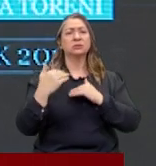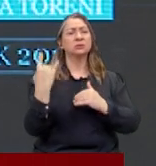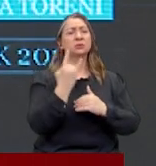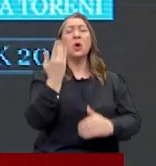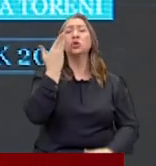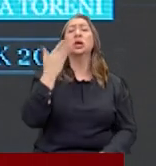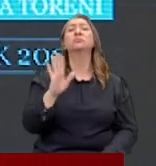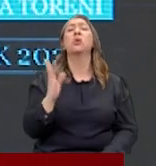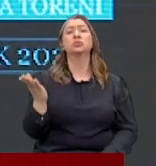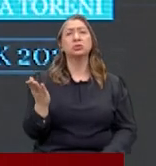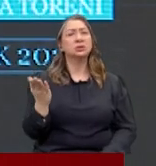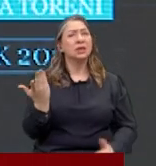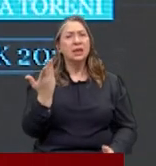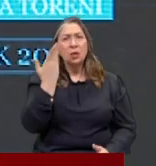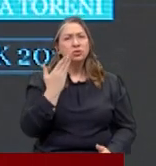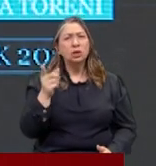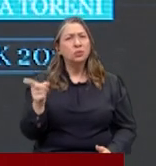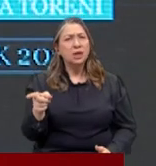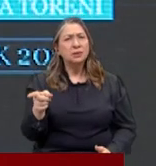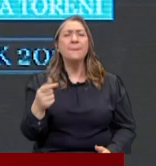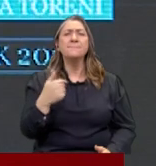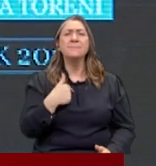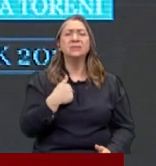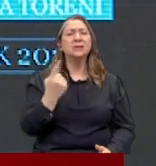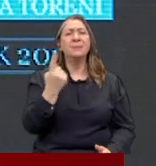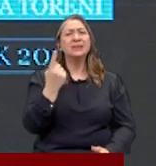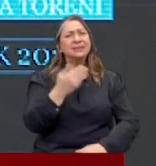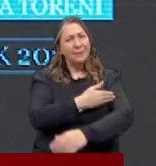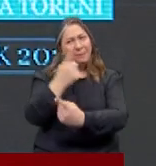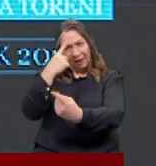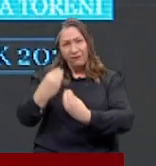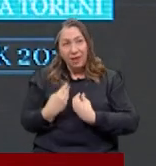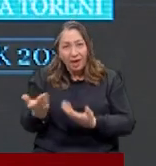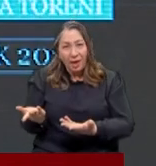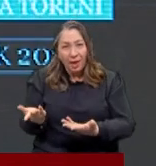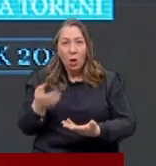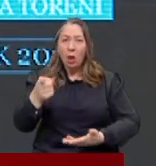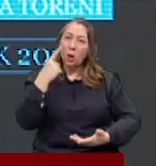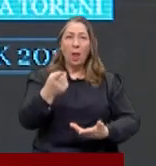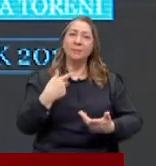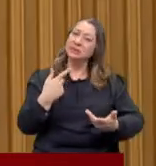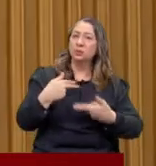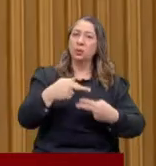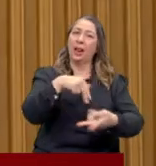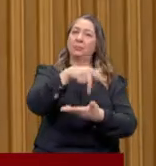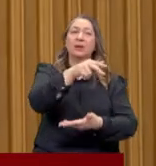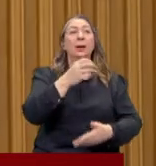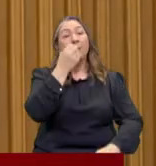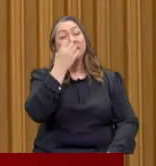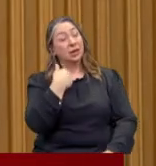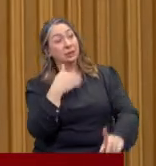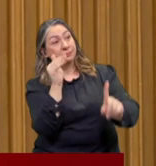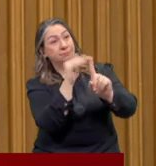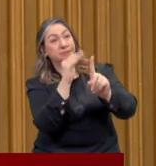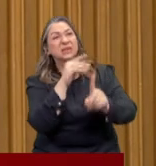gezmemizden hoşlanmıyormuş. Neyden hoşlanıyorsan bize bir zahmet bildirsin de ona göre hareket edelim. Bahçeli'ye de